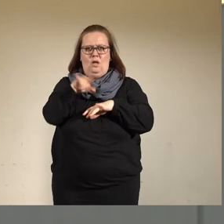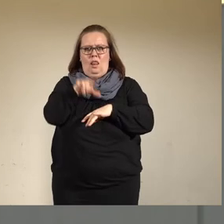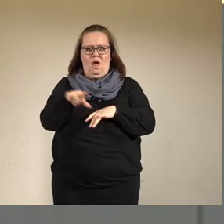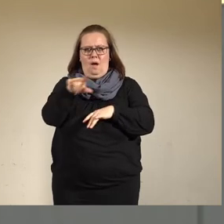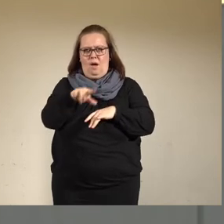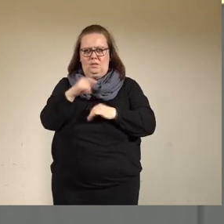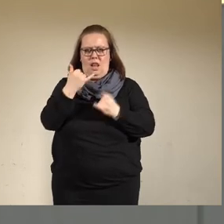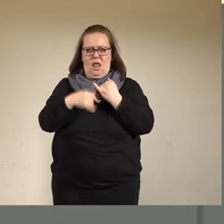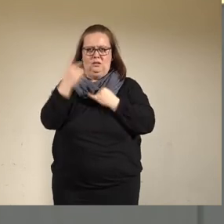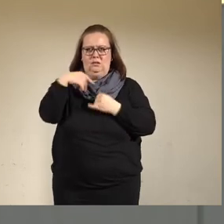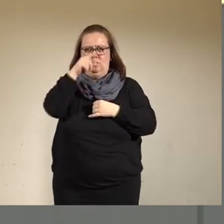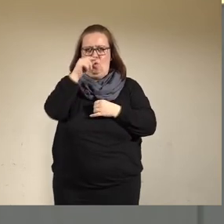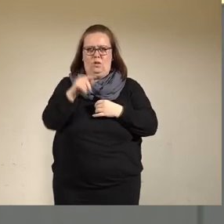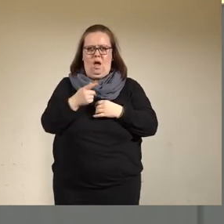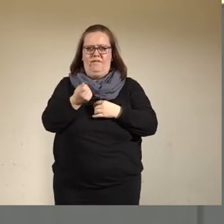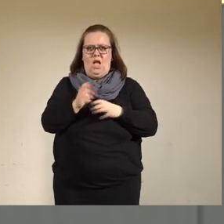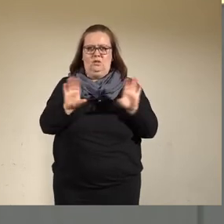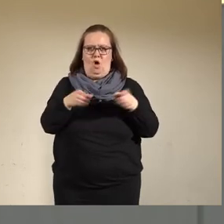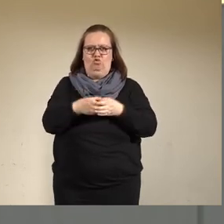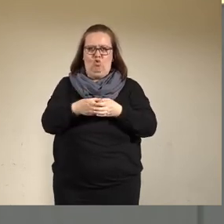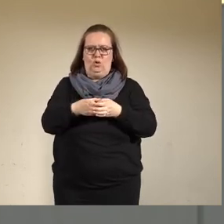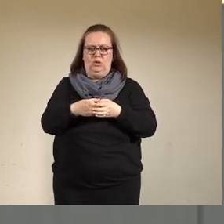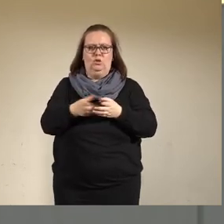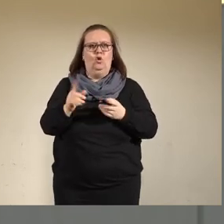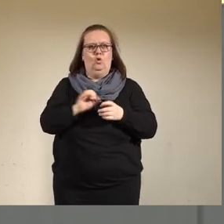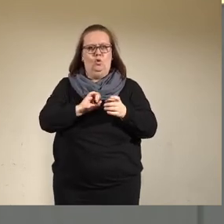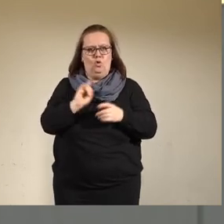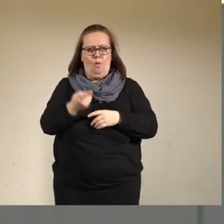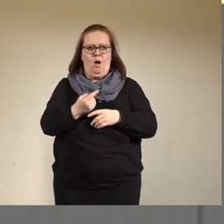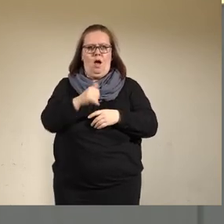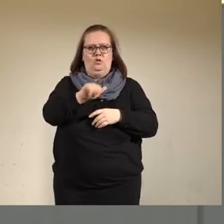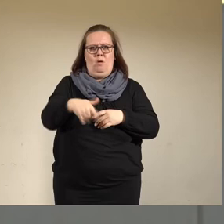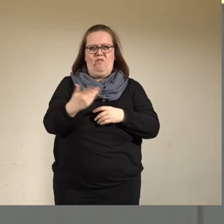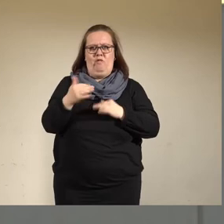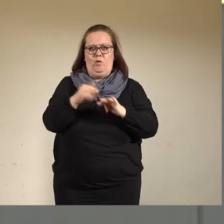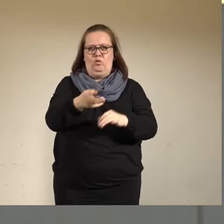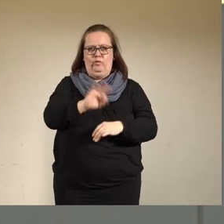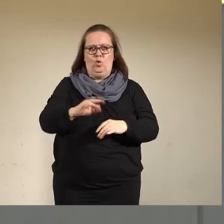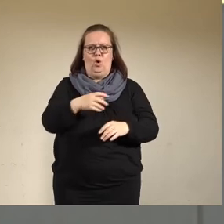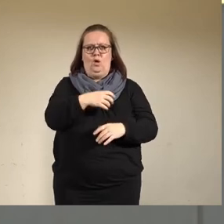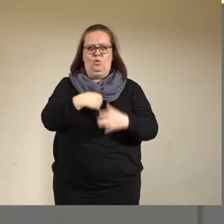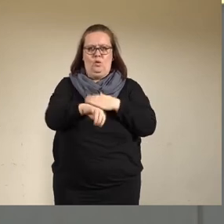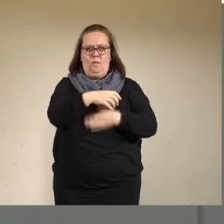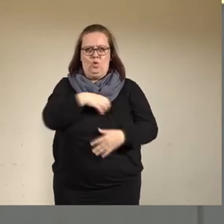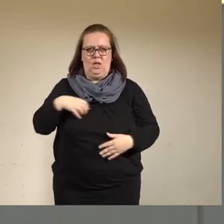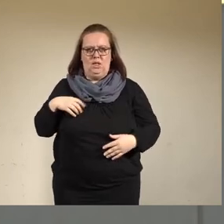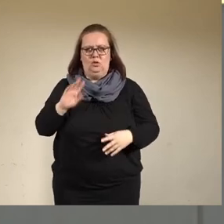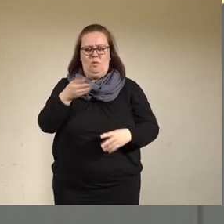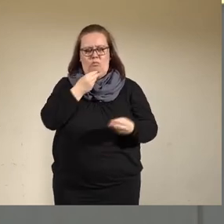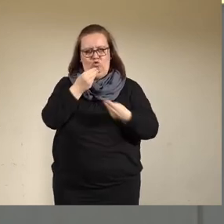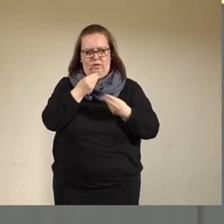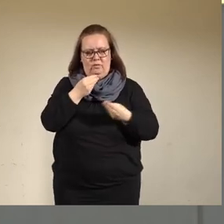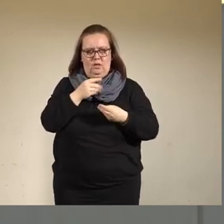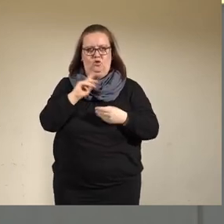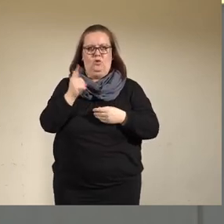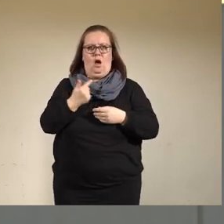Lames. Am letzten Montag im Finanzausschuss haben wir uns ja nochmal mit den 1,5 Millionen für Dynamo beschäftigt und